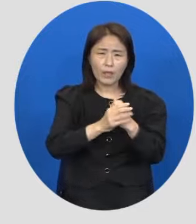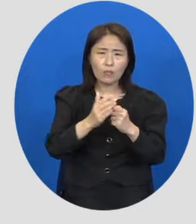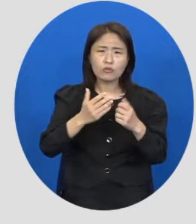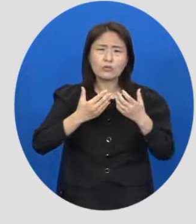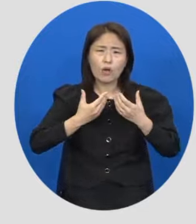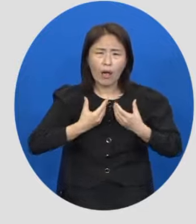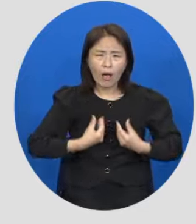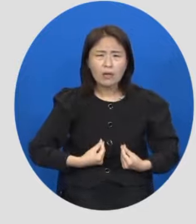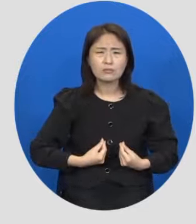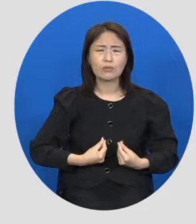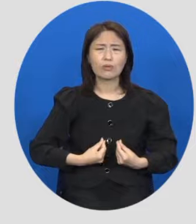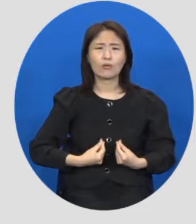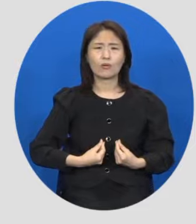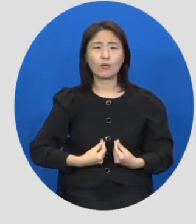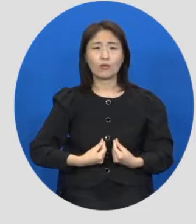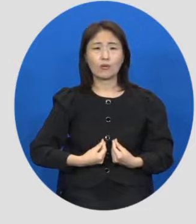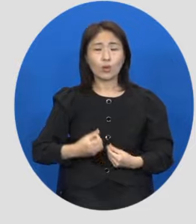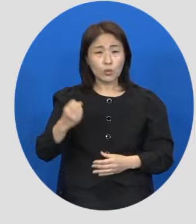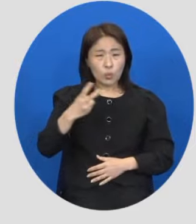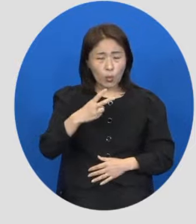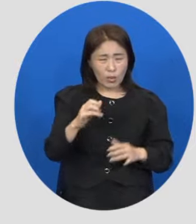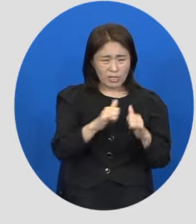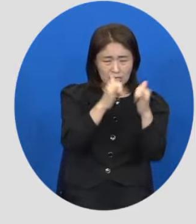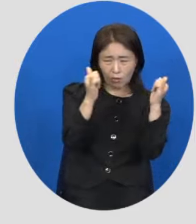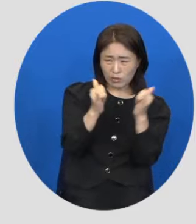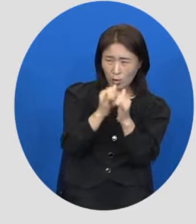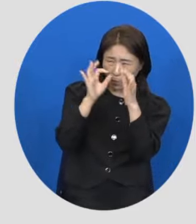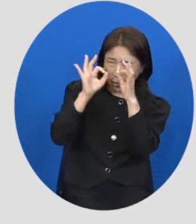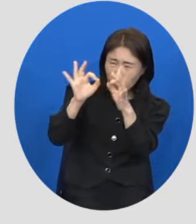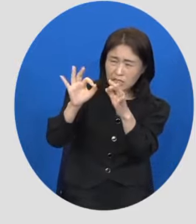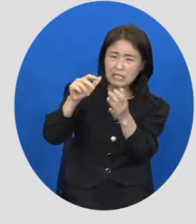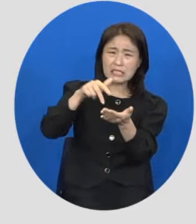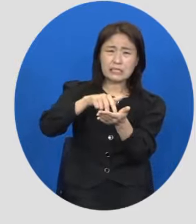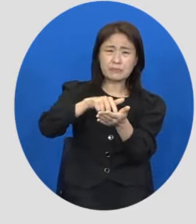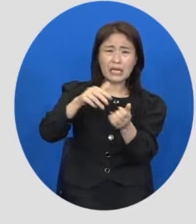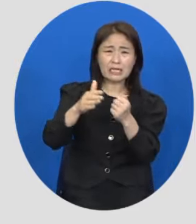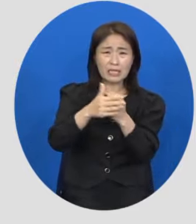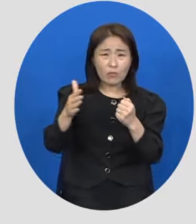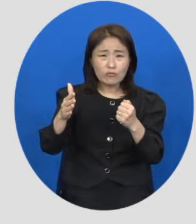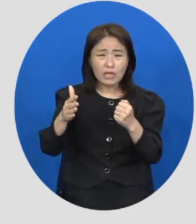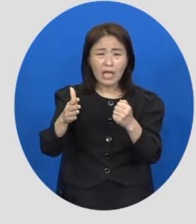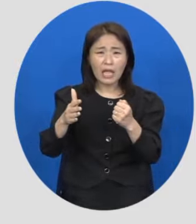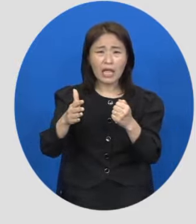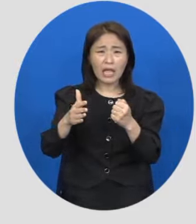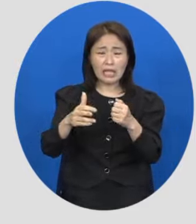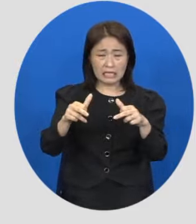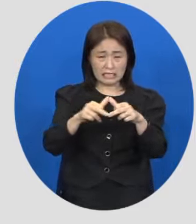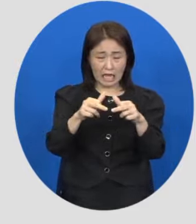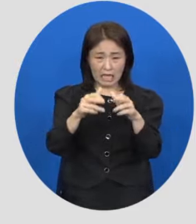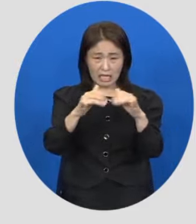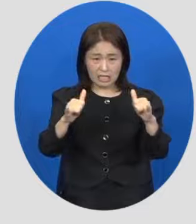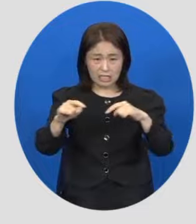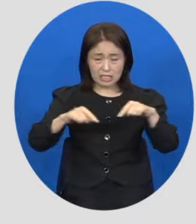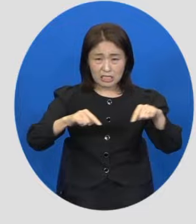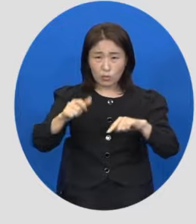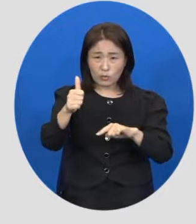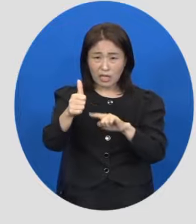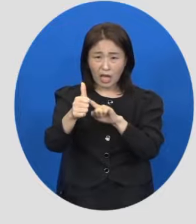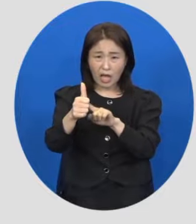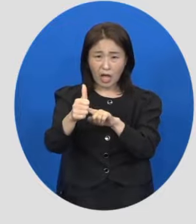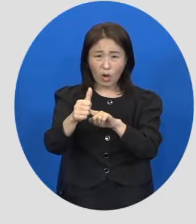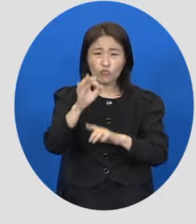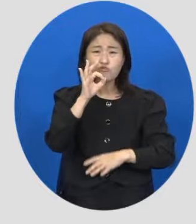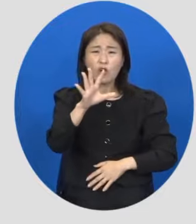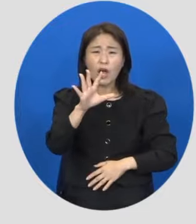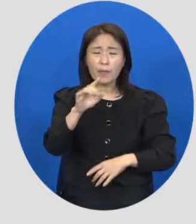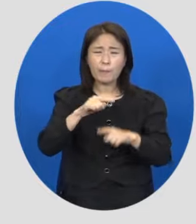했으며 사회적 편견 때문에 장애인은 지도자가 될 수 없다라고 하는 평가를